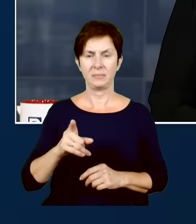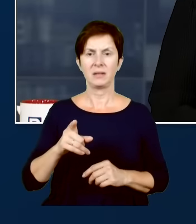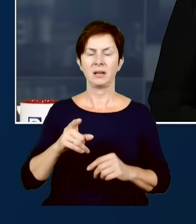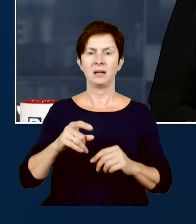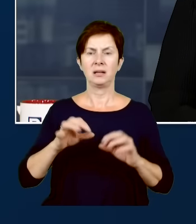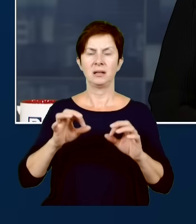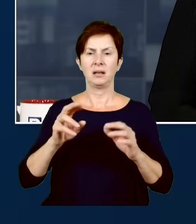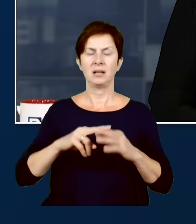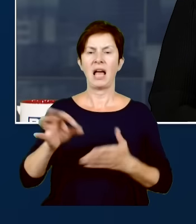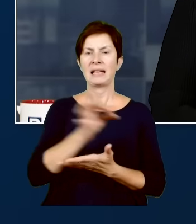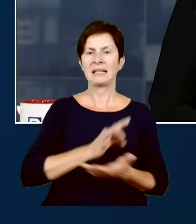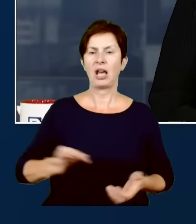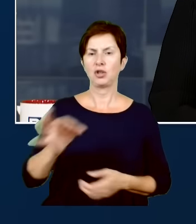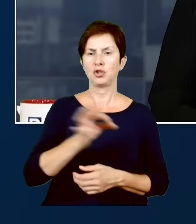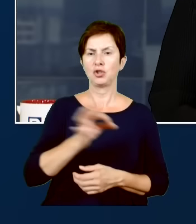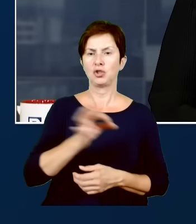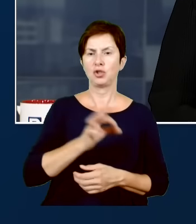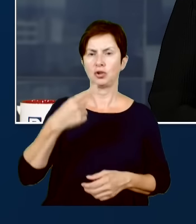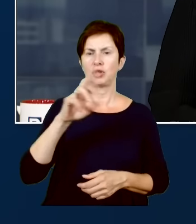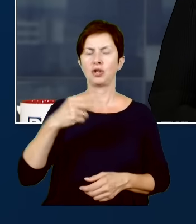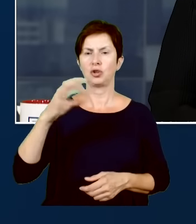na jeziorze dzierznica